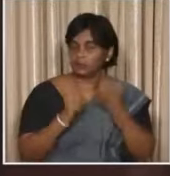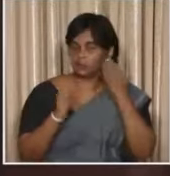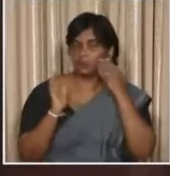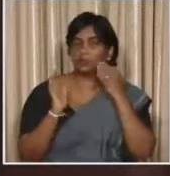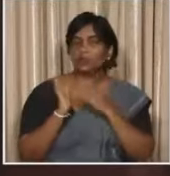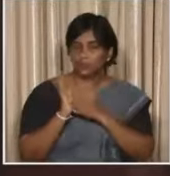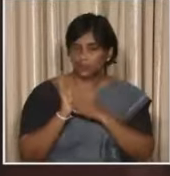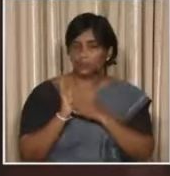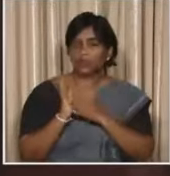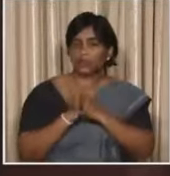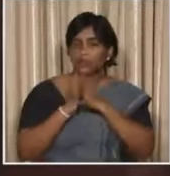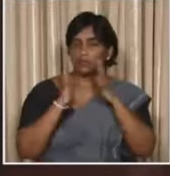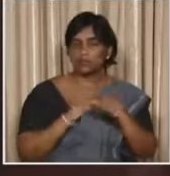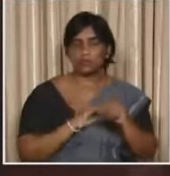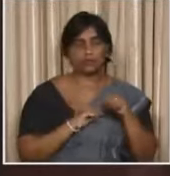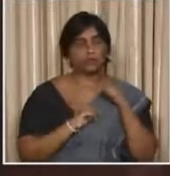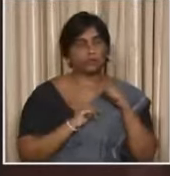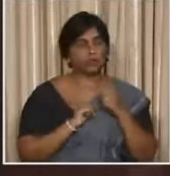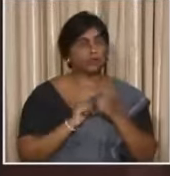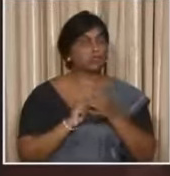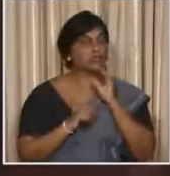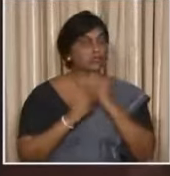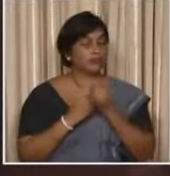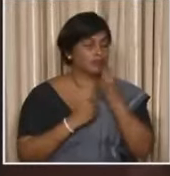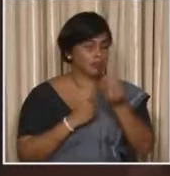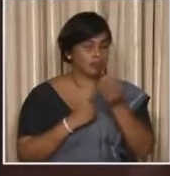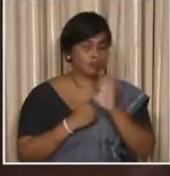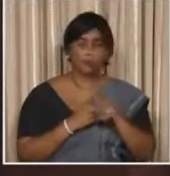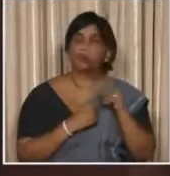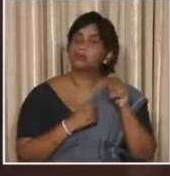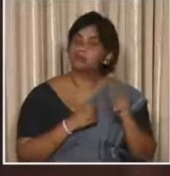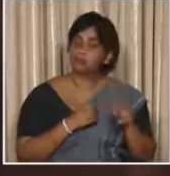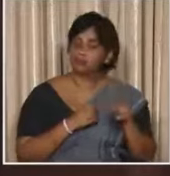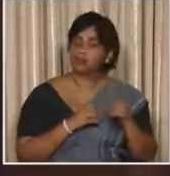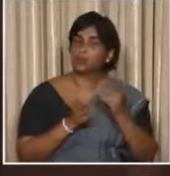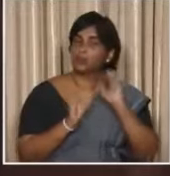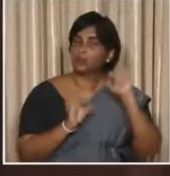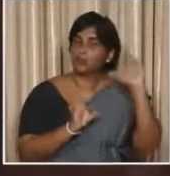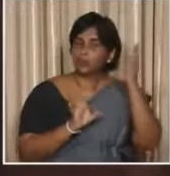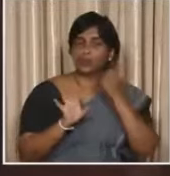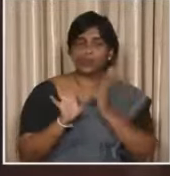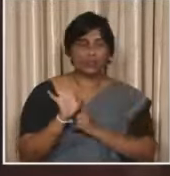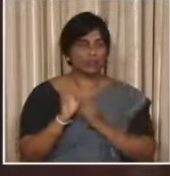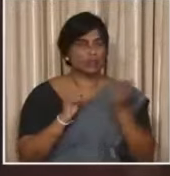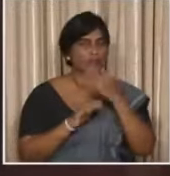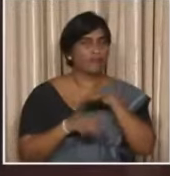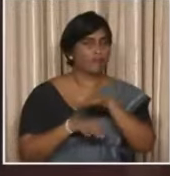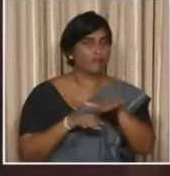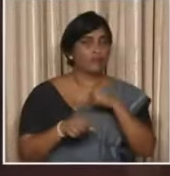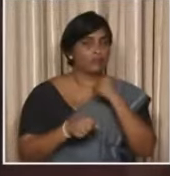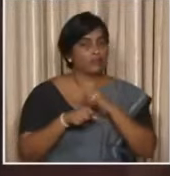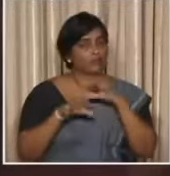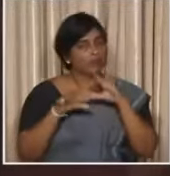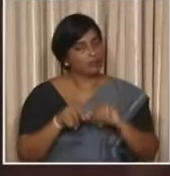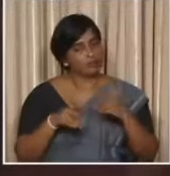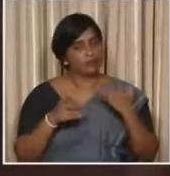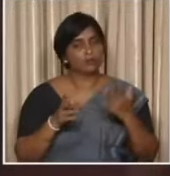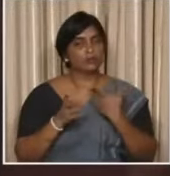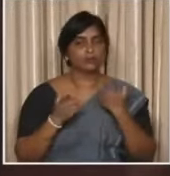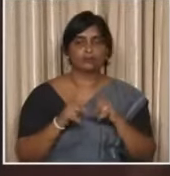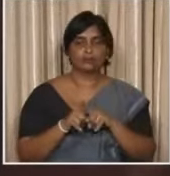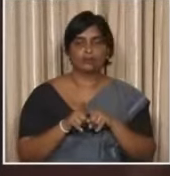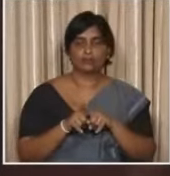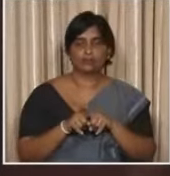කාරණාවට විශාල ශක්තිය ජනාධිපතිතුමා එකතු කරලා තියෙනවා. හැම තැනම තියෙන ඉඩම් රජයේ ඉඩම් වෙන්න පුළුවන් එහෙම